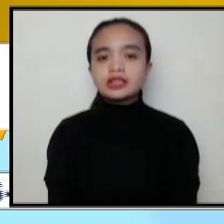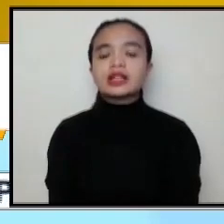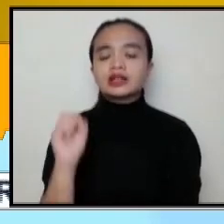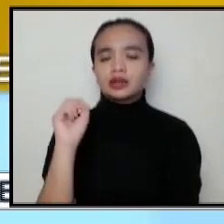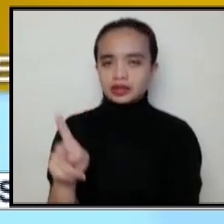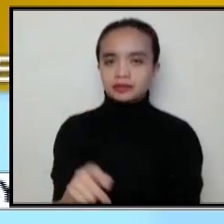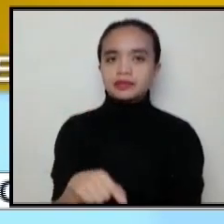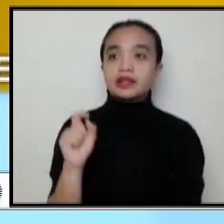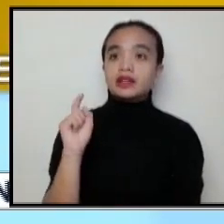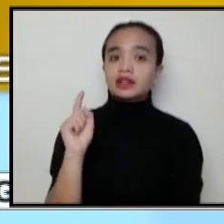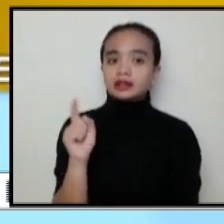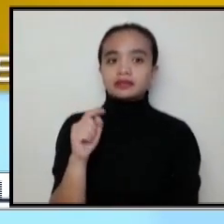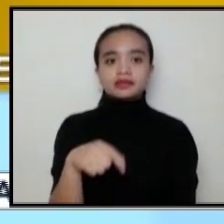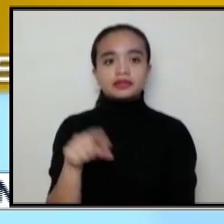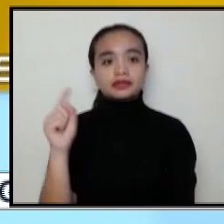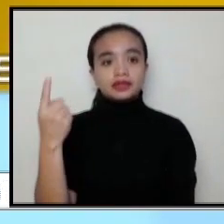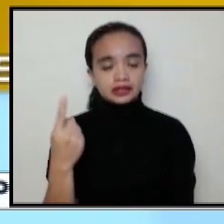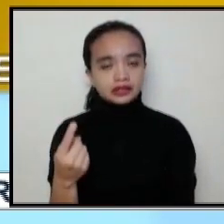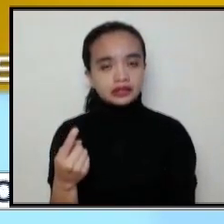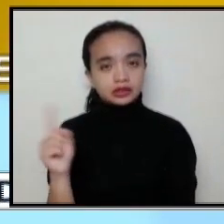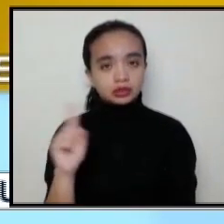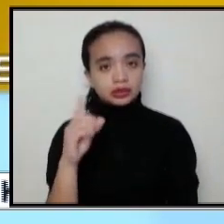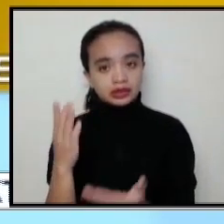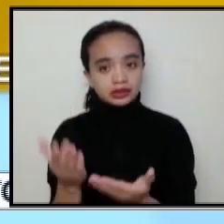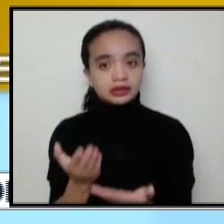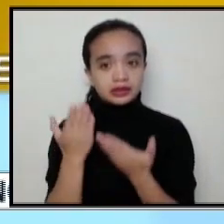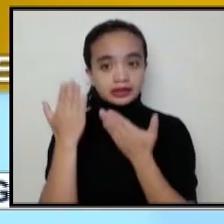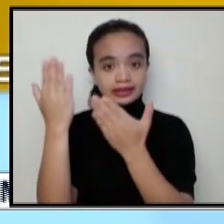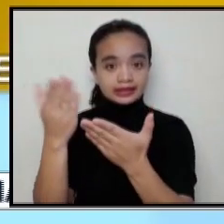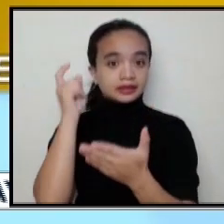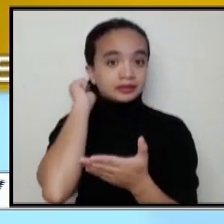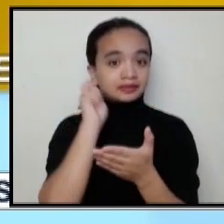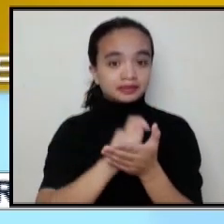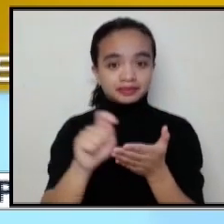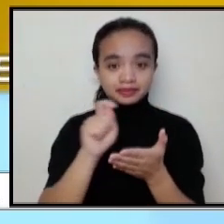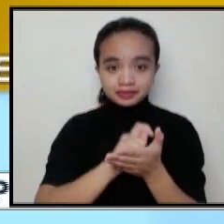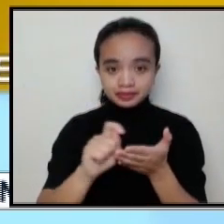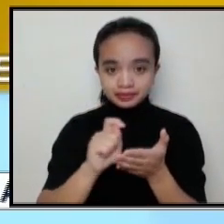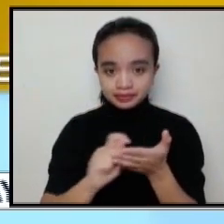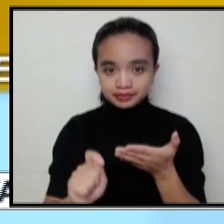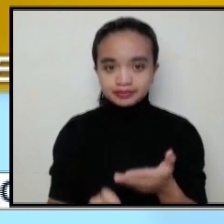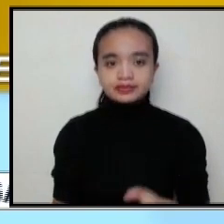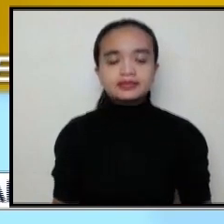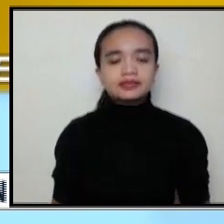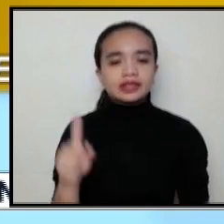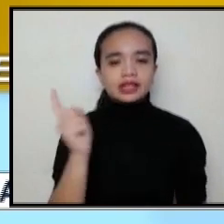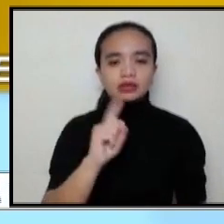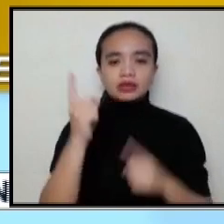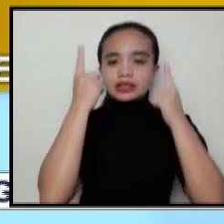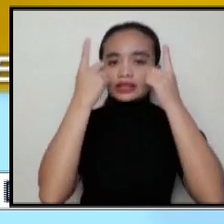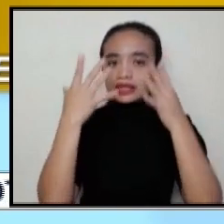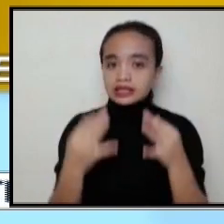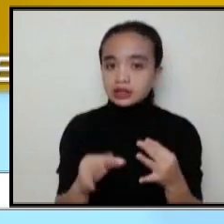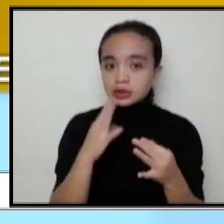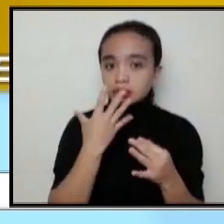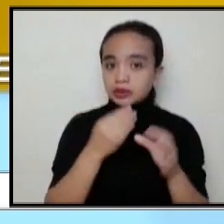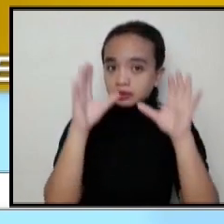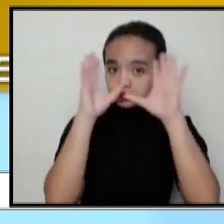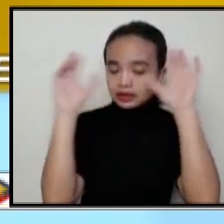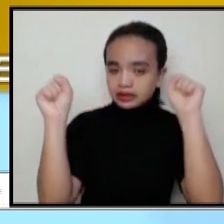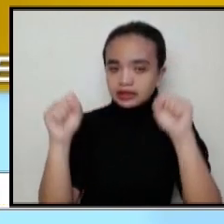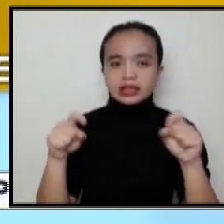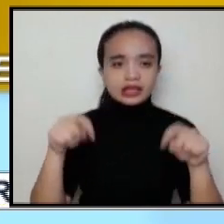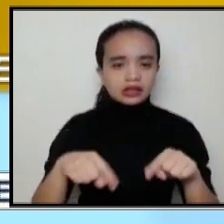Unang-una, ang naging rekomendasyon ng ating Secretary at naging desisyon ng ating Pangulo, this is a sign na